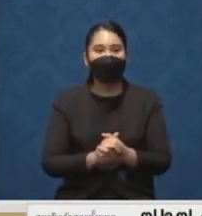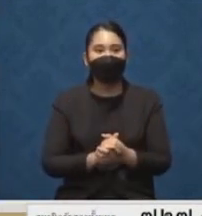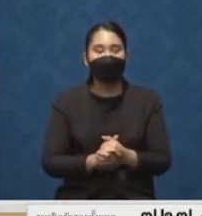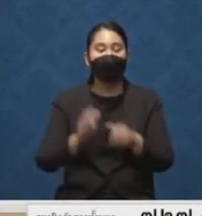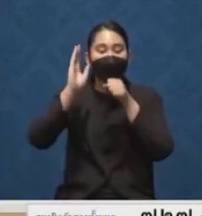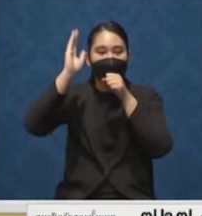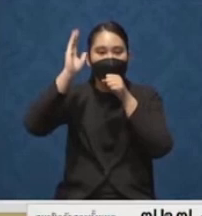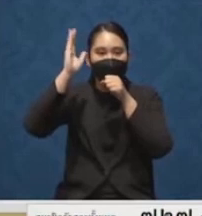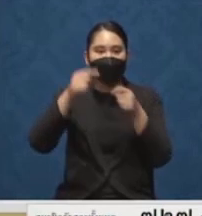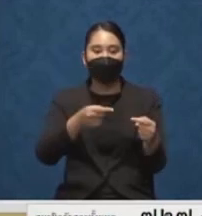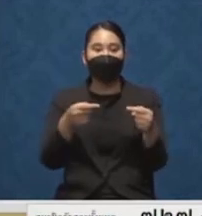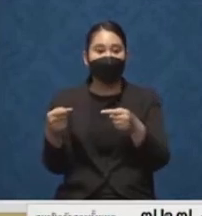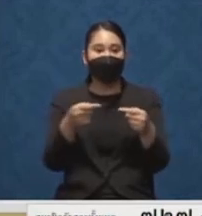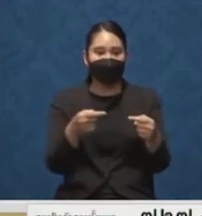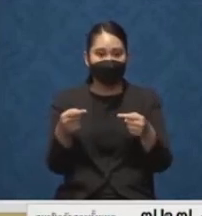อภิปราย